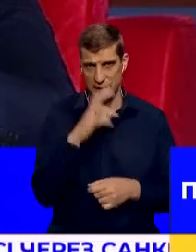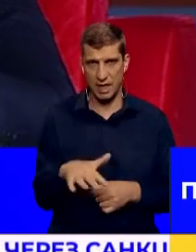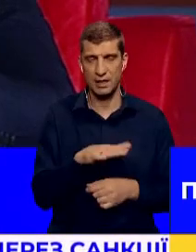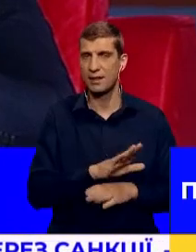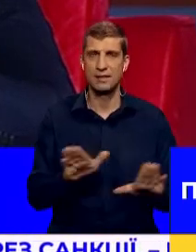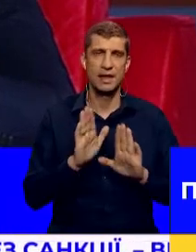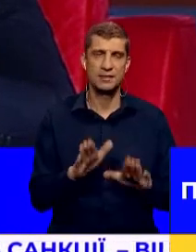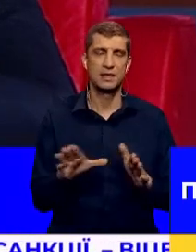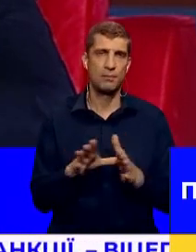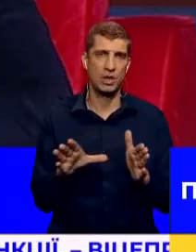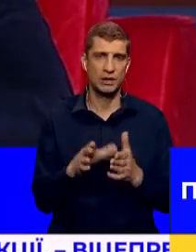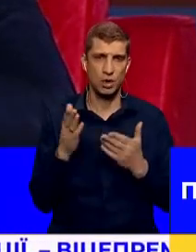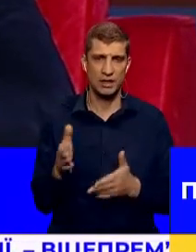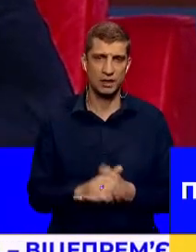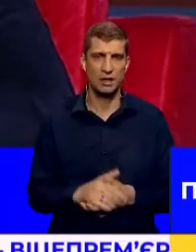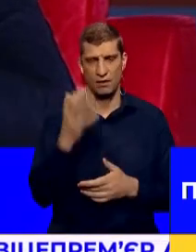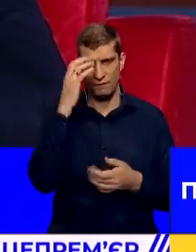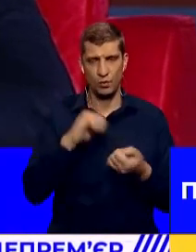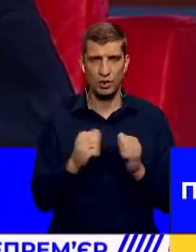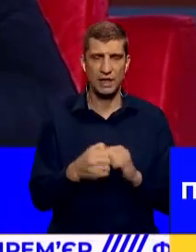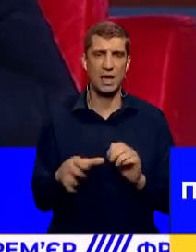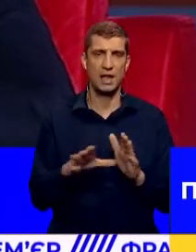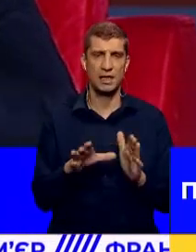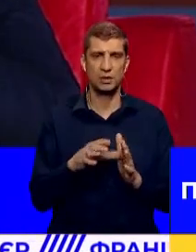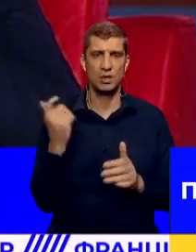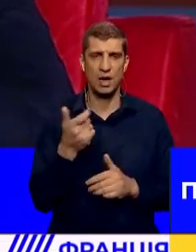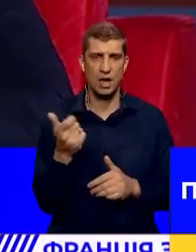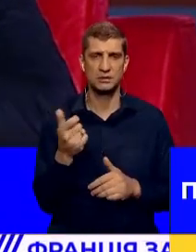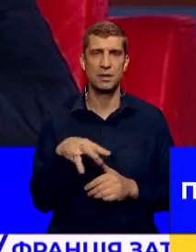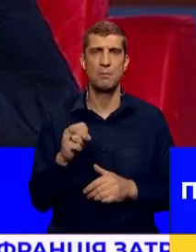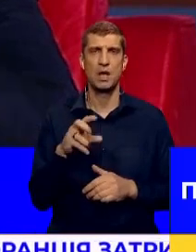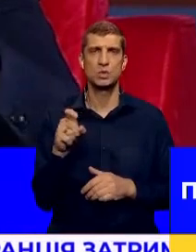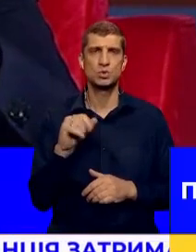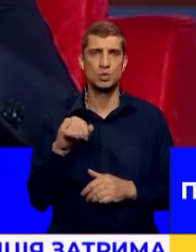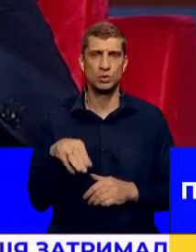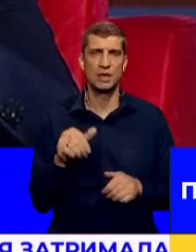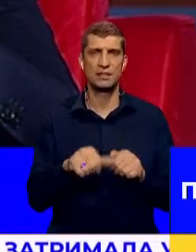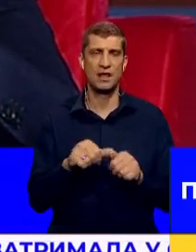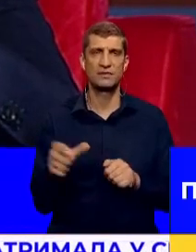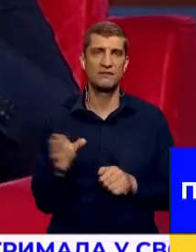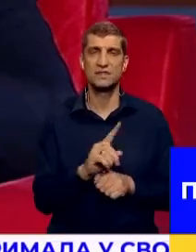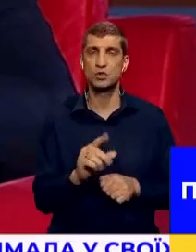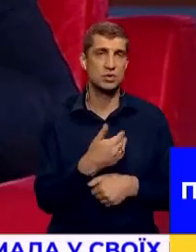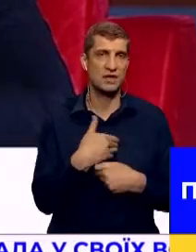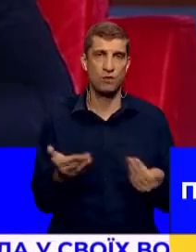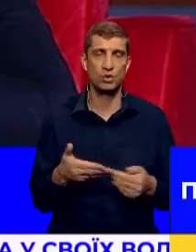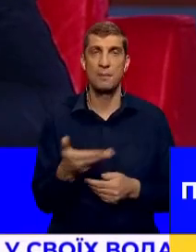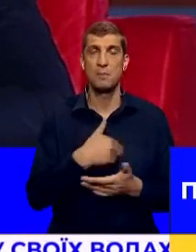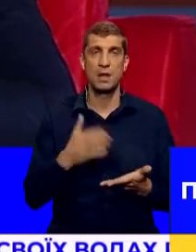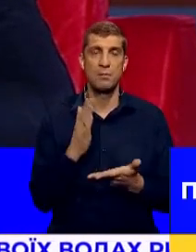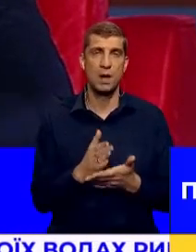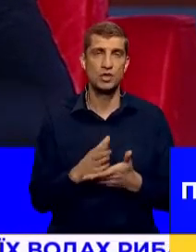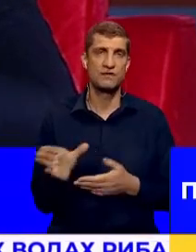Не тільки по електроенергії. Вугілля, електроенергія, газ, мазут, нафта, все що завгодно. Ми, маючи